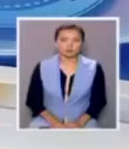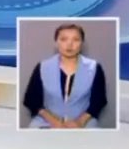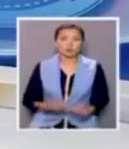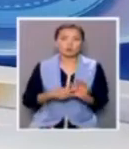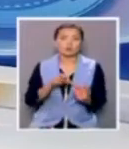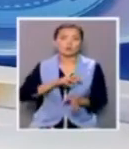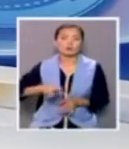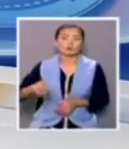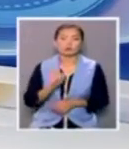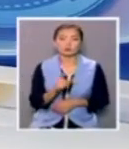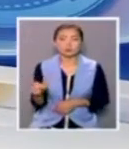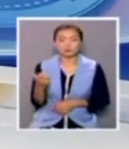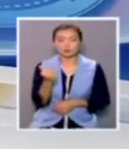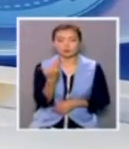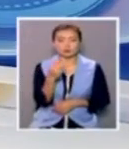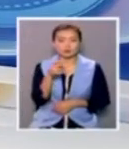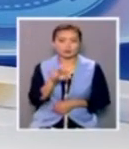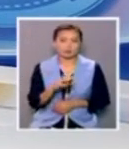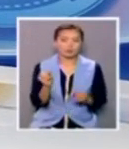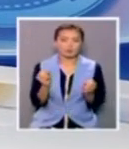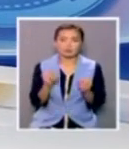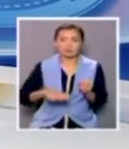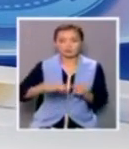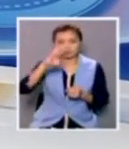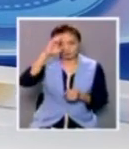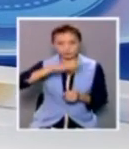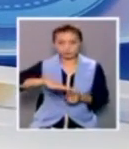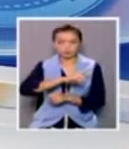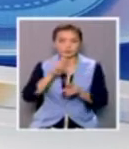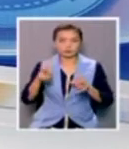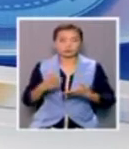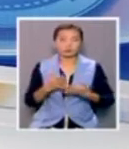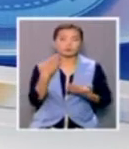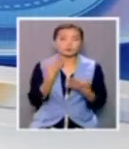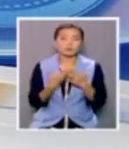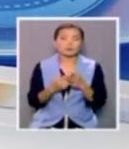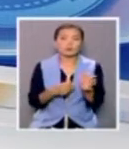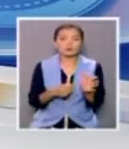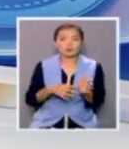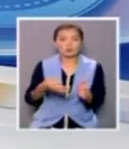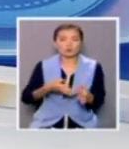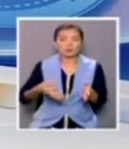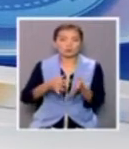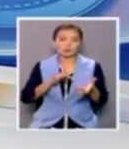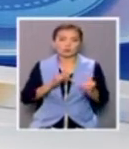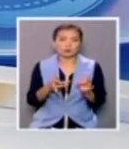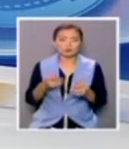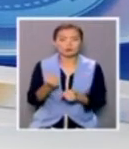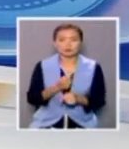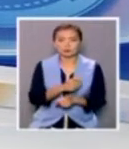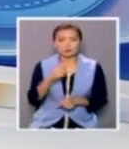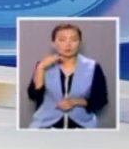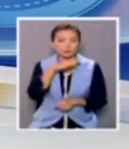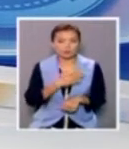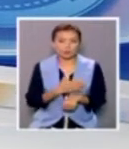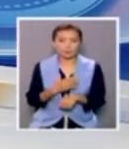8 milyon тұрғыны бар Швейцария әлемдегі ең қауіпсіз мемлекет ретінде танылды. Көлемі Қарағанды облысындай ғана елде осыншама тұрғыны болса